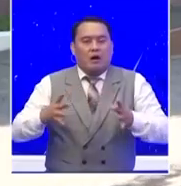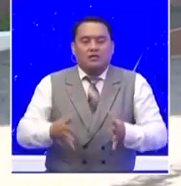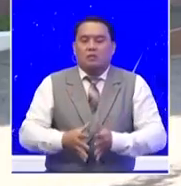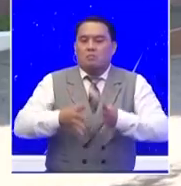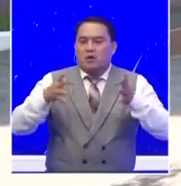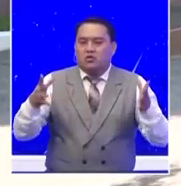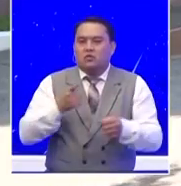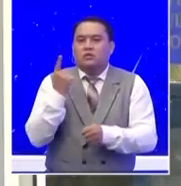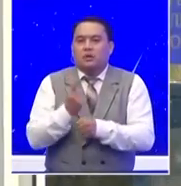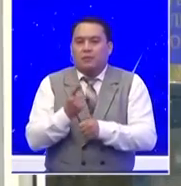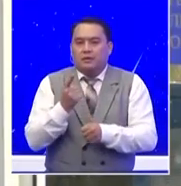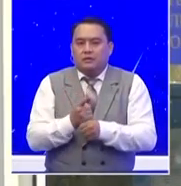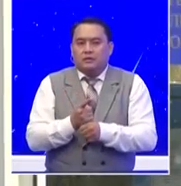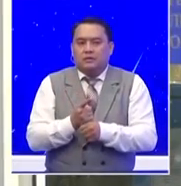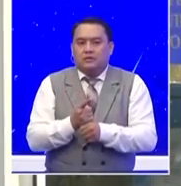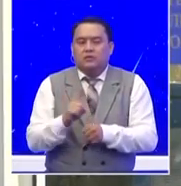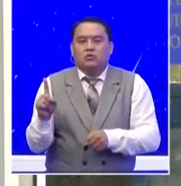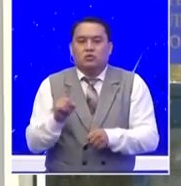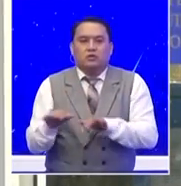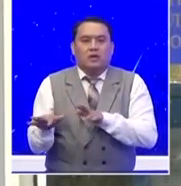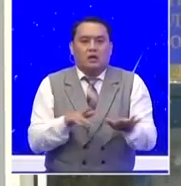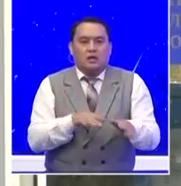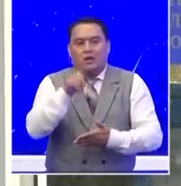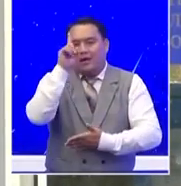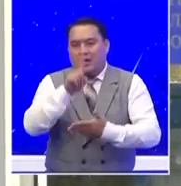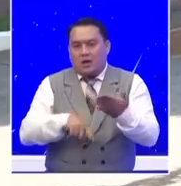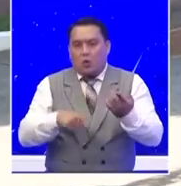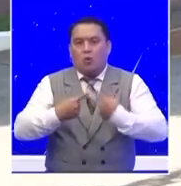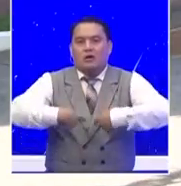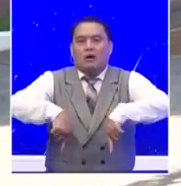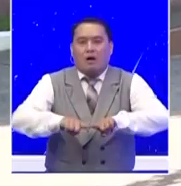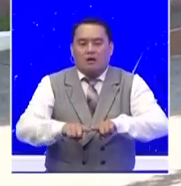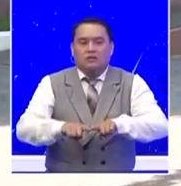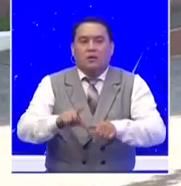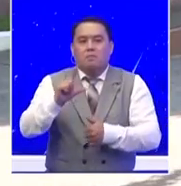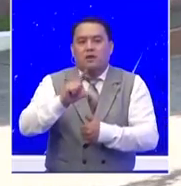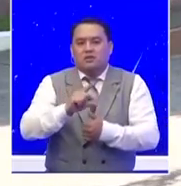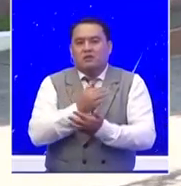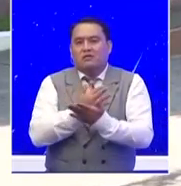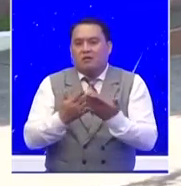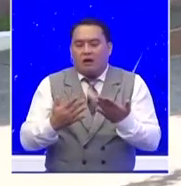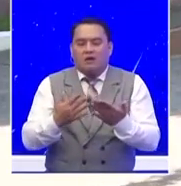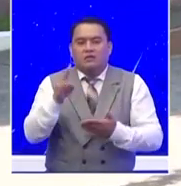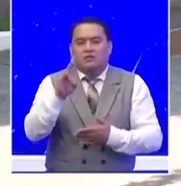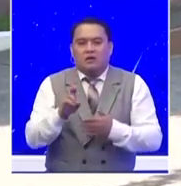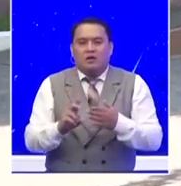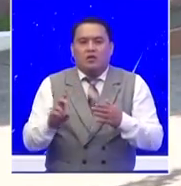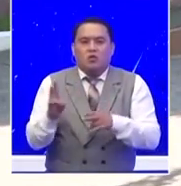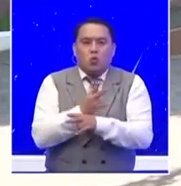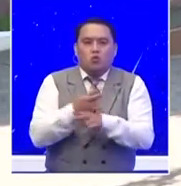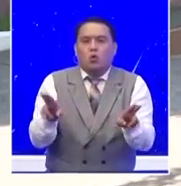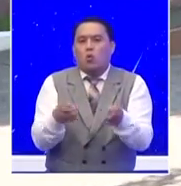запрещается. Запрещается деятельность религиозных организаций, также развлекательных центров, то есть ночные